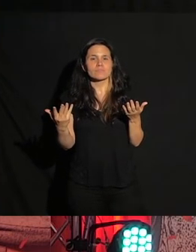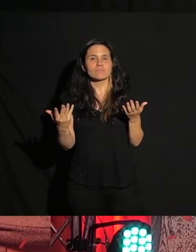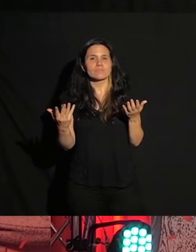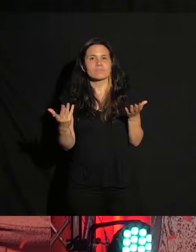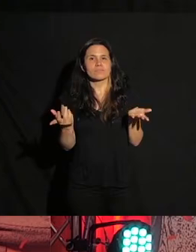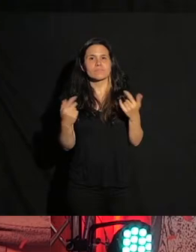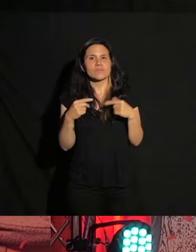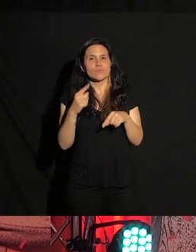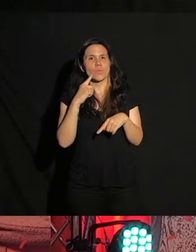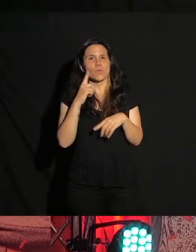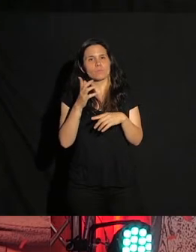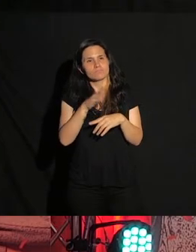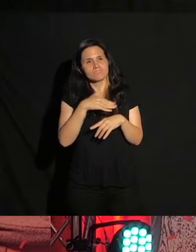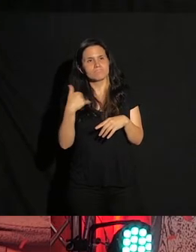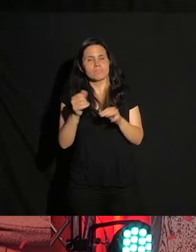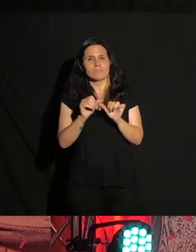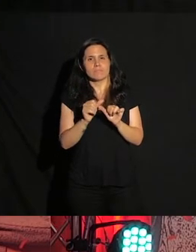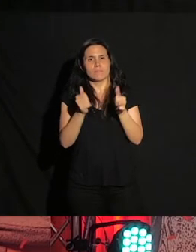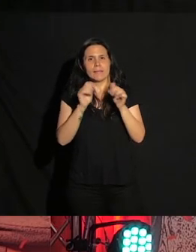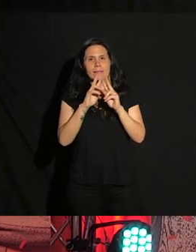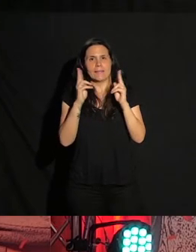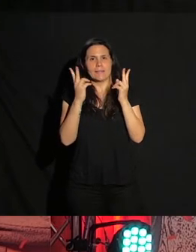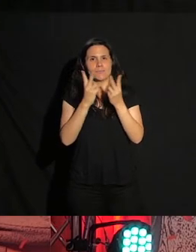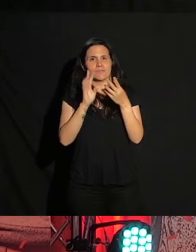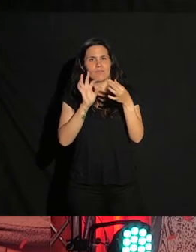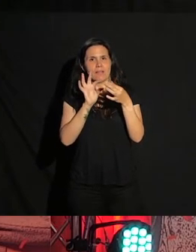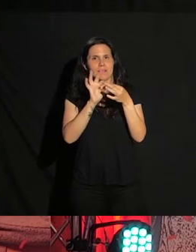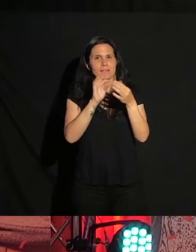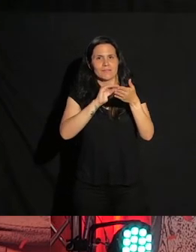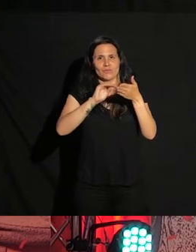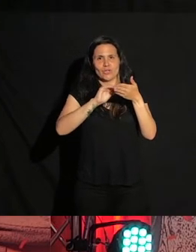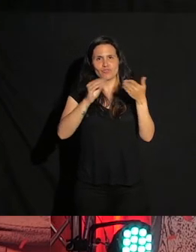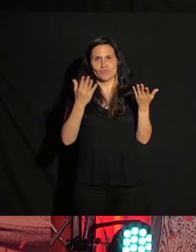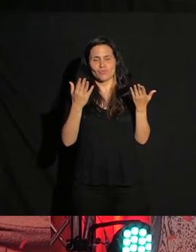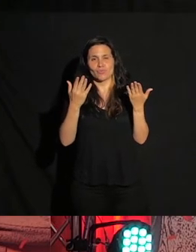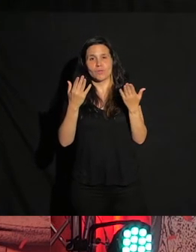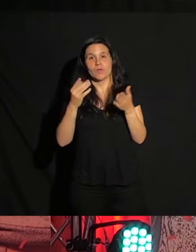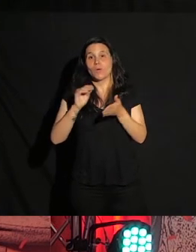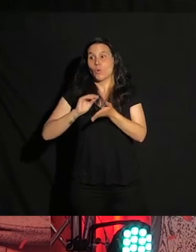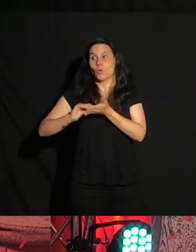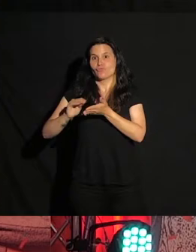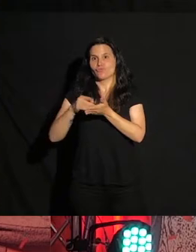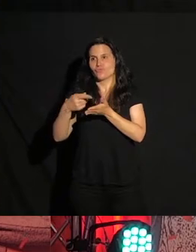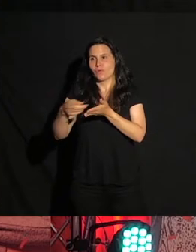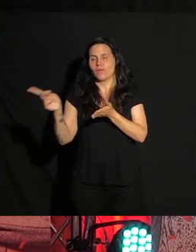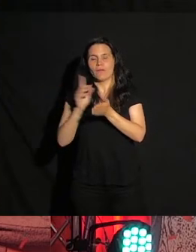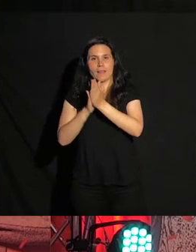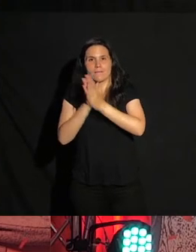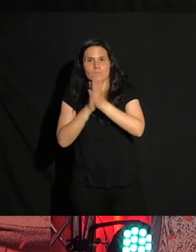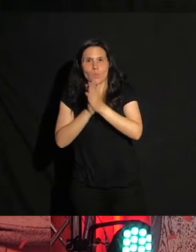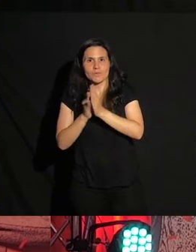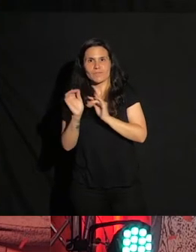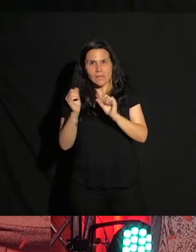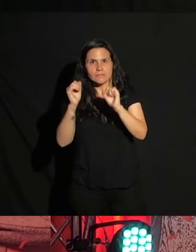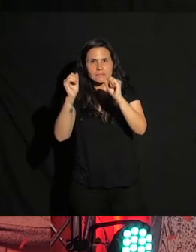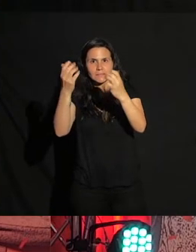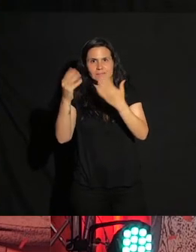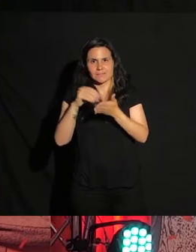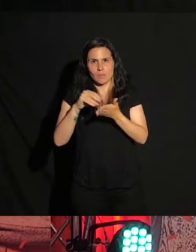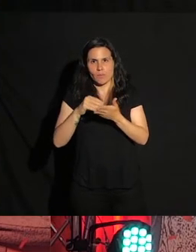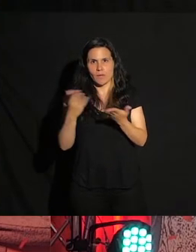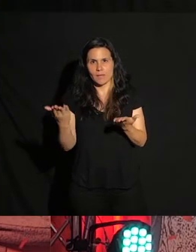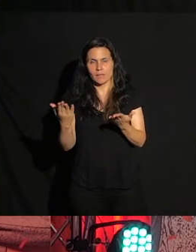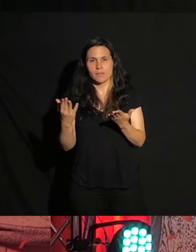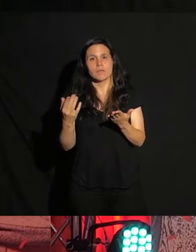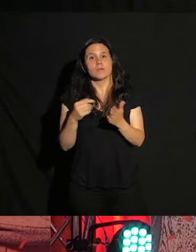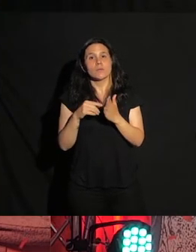unsere Lebenswelt da ausmacht an der Schule. Und und die Kids waren auch alle Feuer und Flamme dabei, das war toll, wir haben die dann eingeladen, die hatten